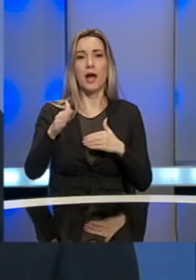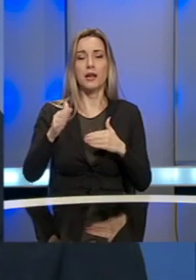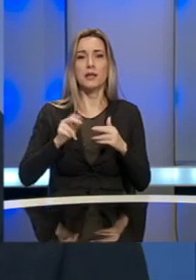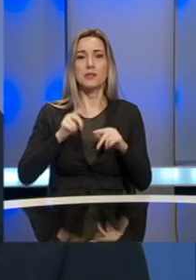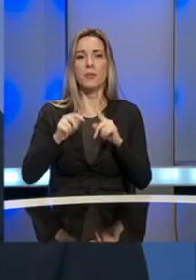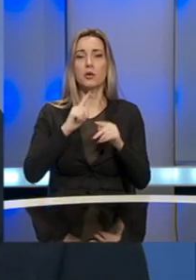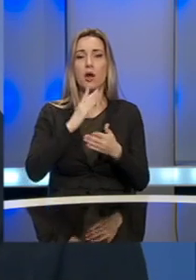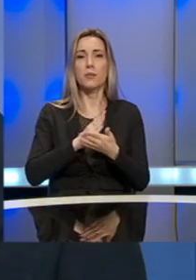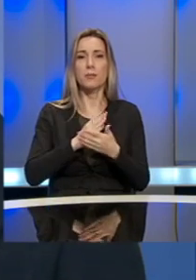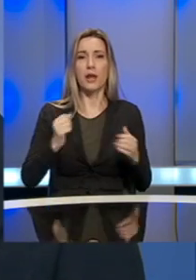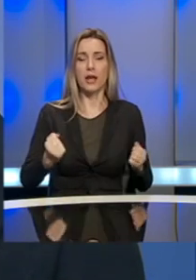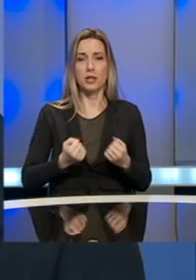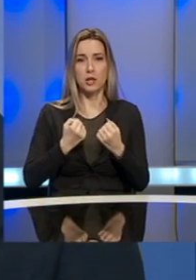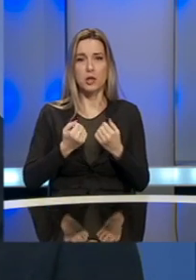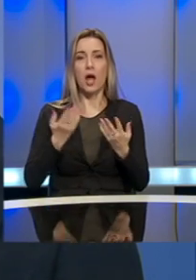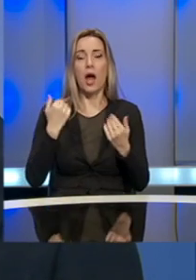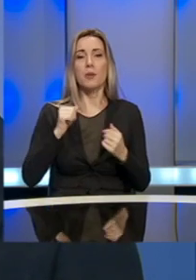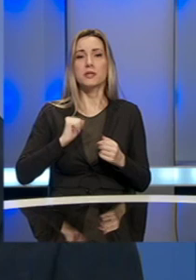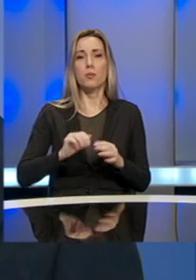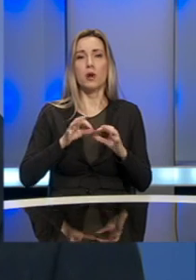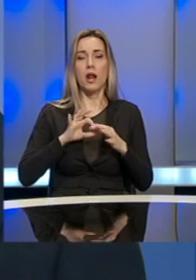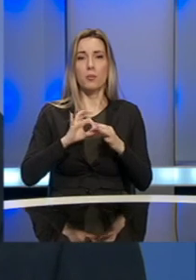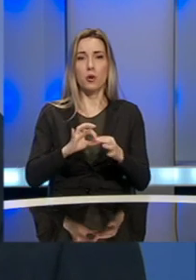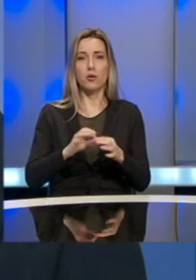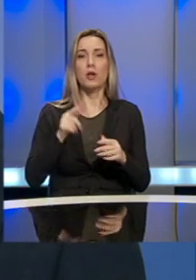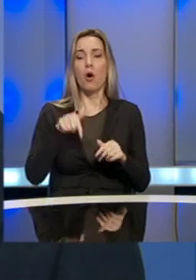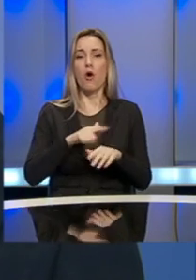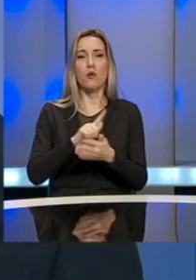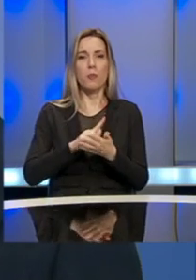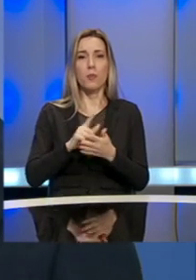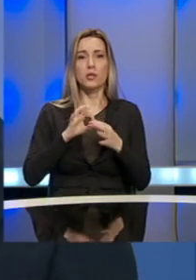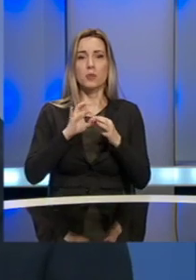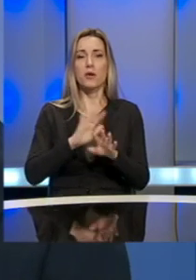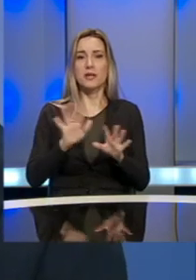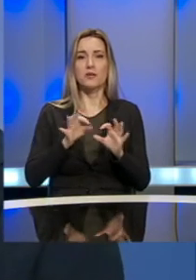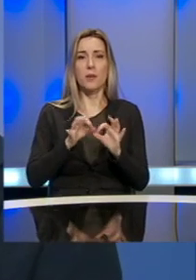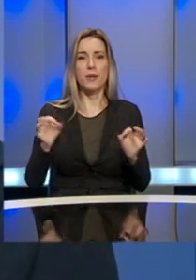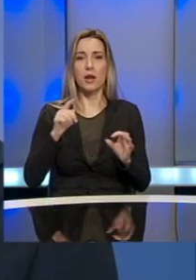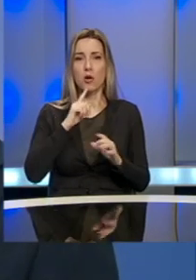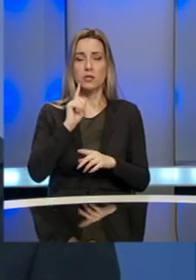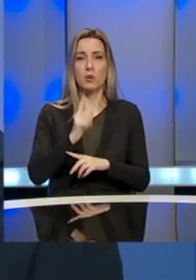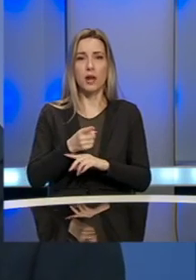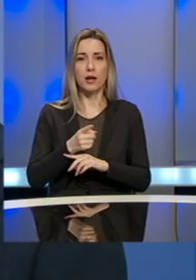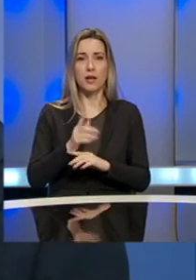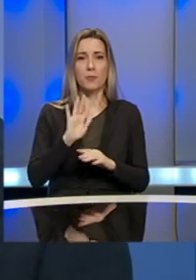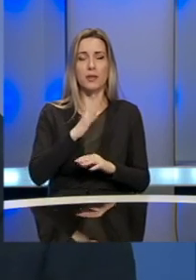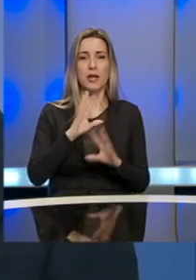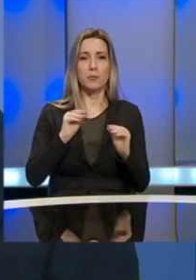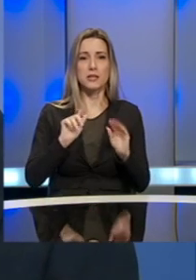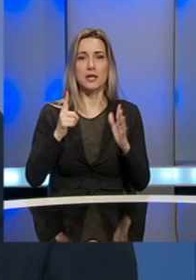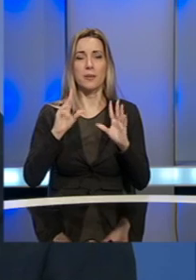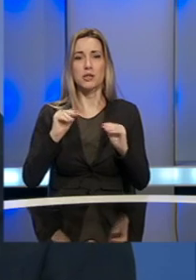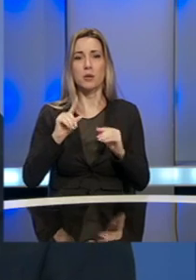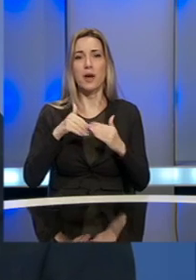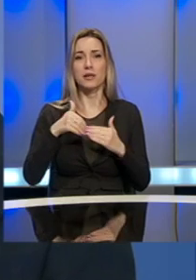koje bi bile vjerovatno i teže, ali bi se morale provoditi. Dakle, u ovom momentu se provode sve mjere koje smo nalagali 15. marta, 17. marta i